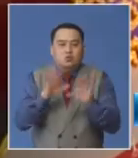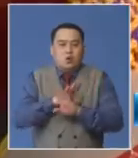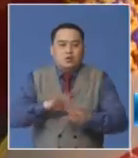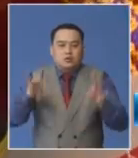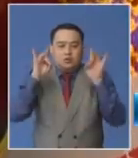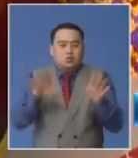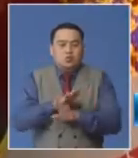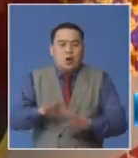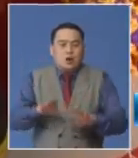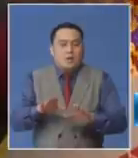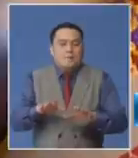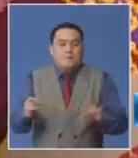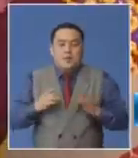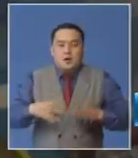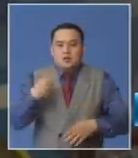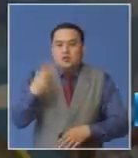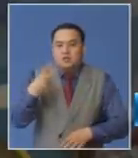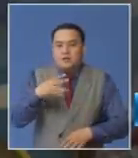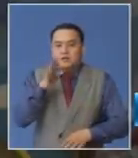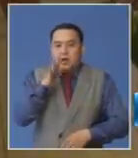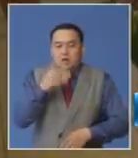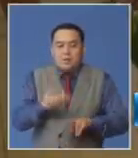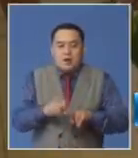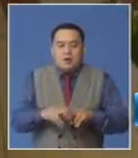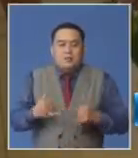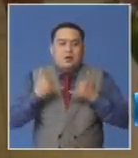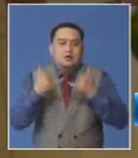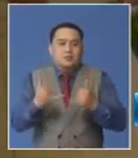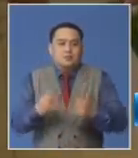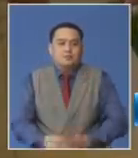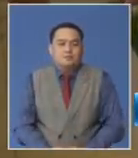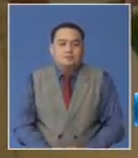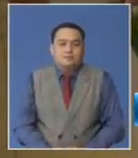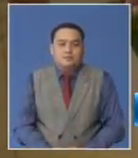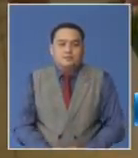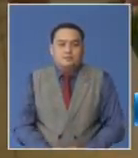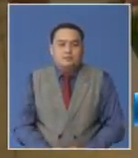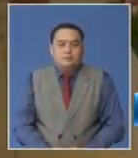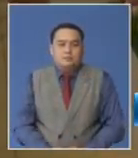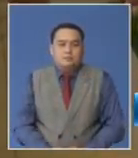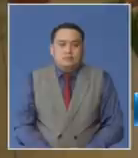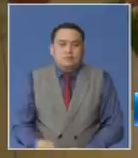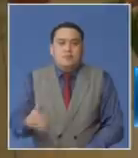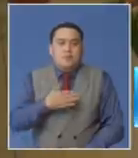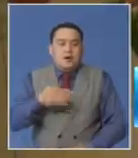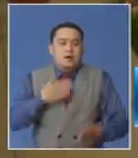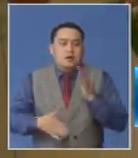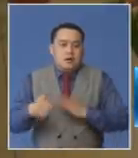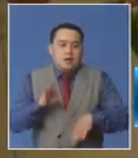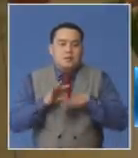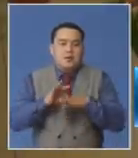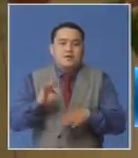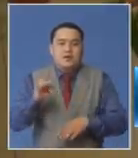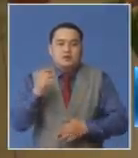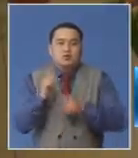молодая столица празднует свое 20-летие джанаб аллахом берингер у нас много мы рады что для проведения республиканского